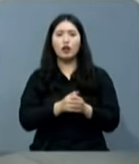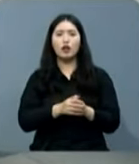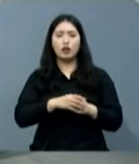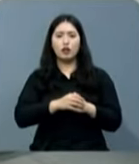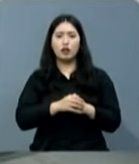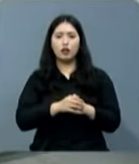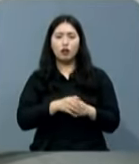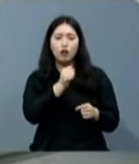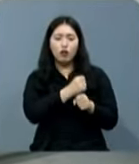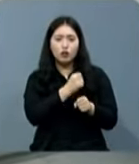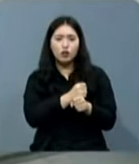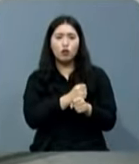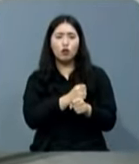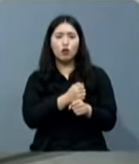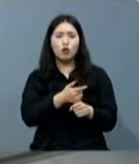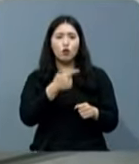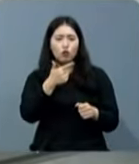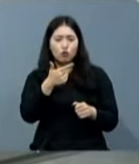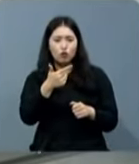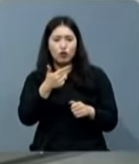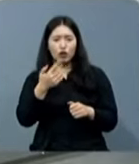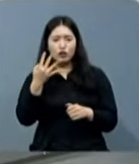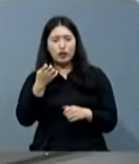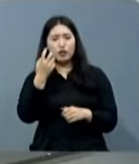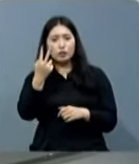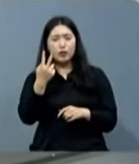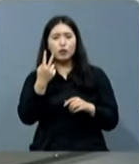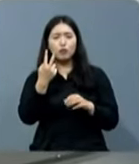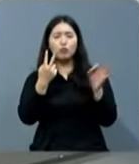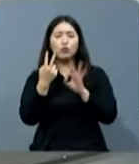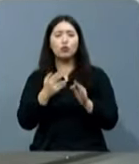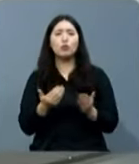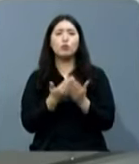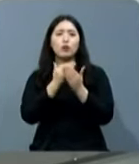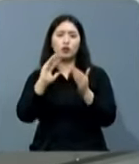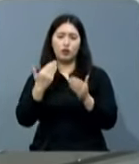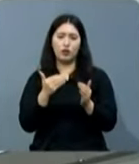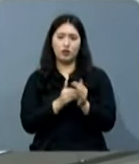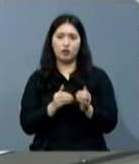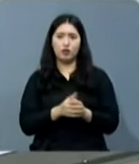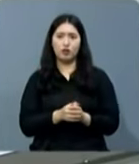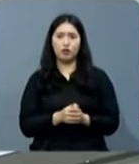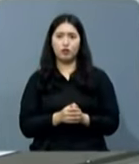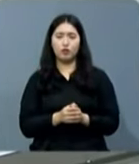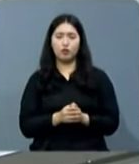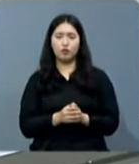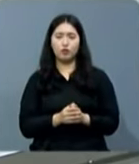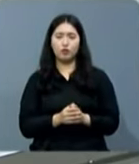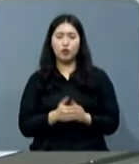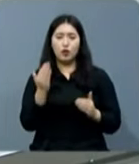누계 46%의 성장을 했습니다. 네, 오늘 그런데 왜 시간 다 됐습니다. 그렇습니까? 죄송합니다. 고용 주도